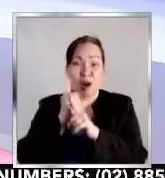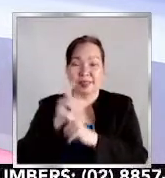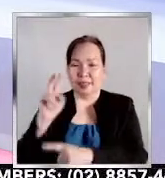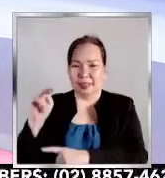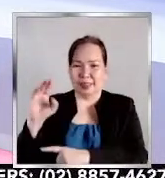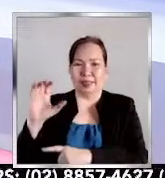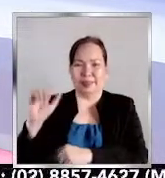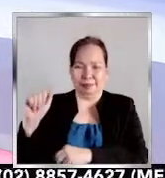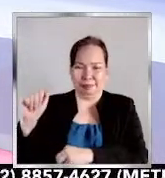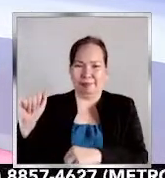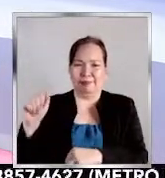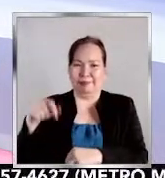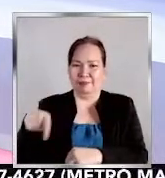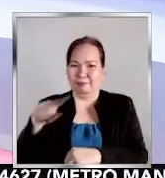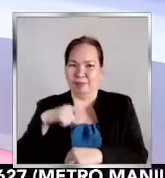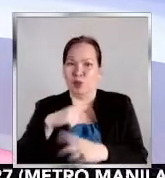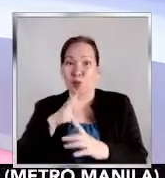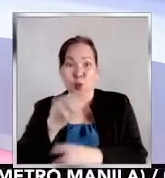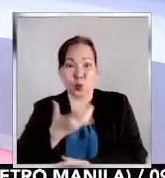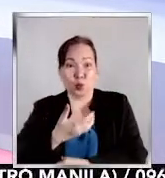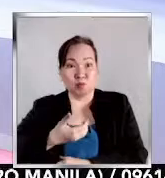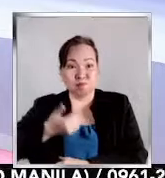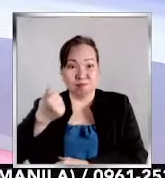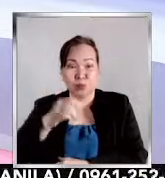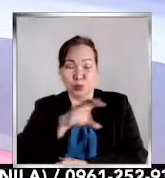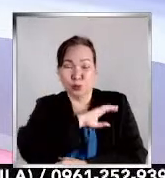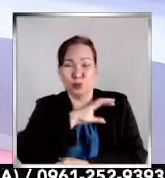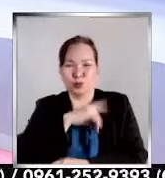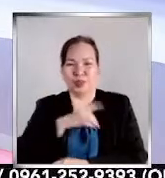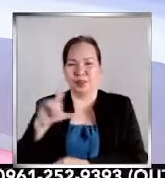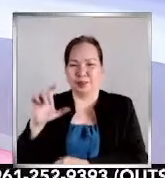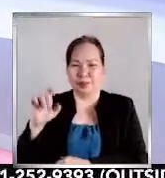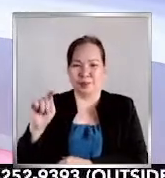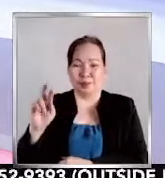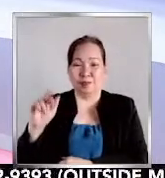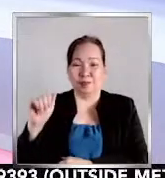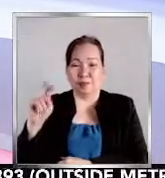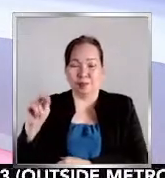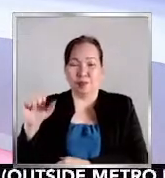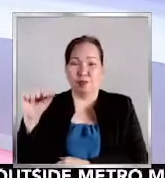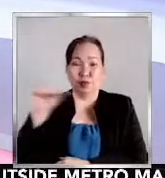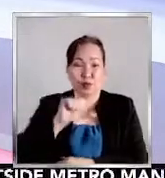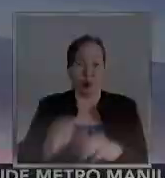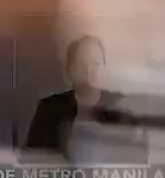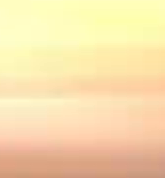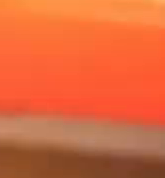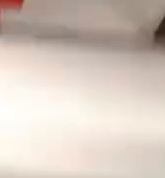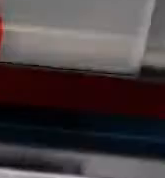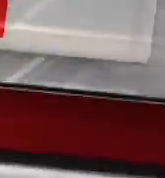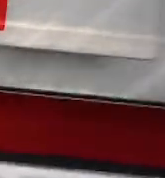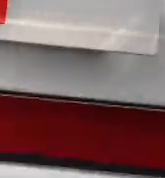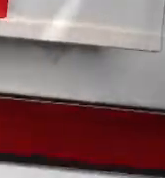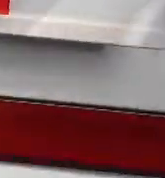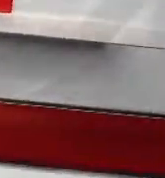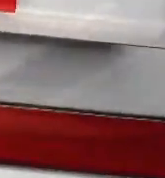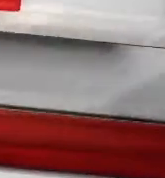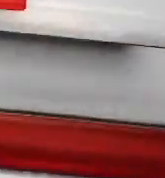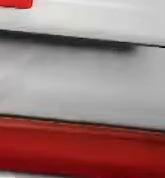saan kampyon ang Letran Knights kontra Mapua Cardinals. At nakatutok live, umaariba, JP